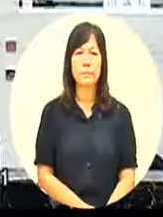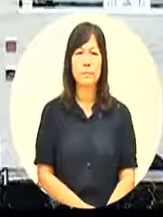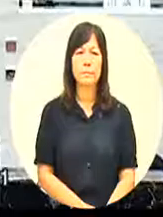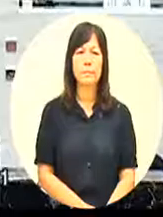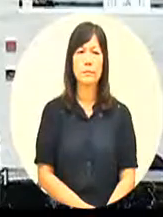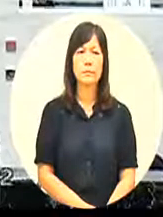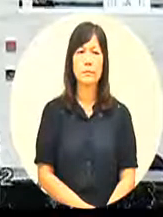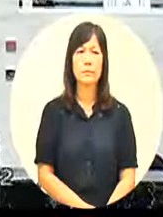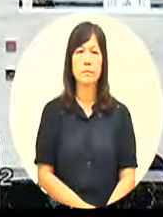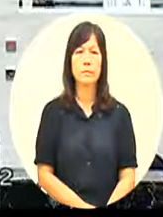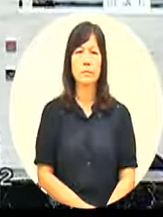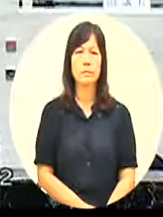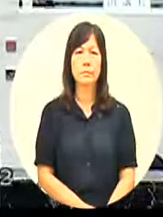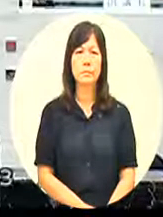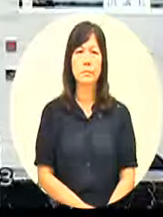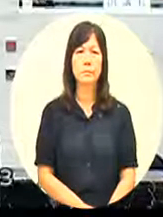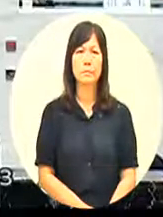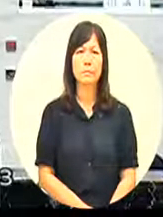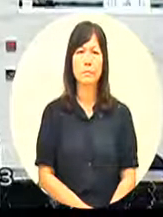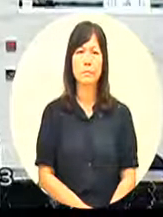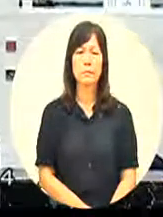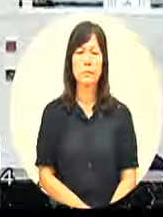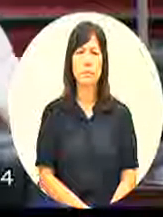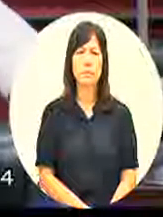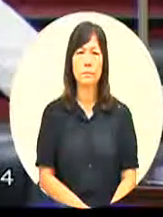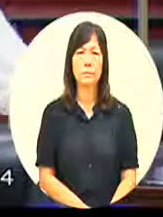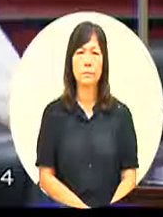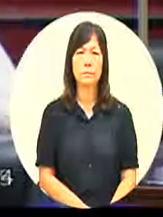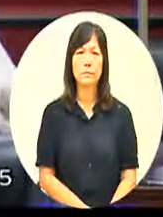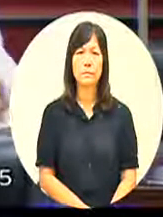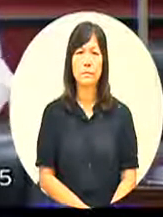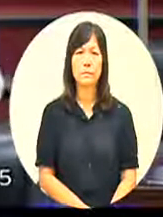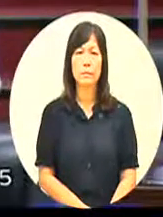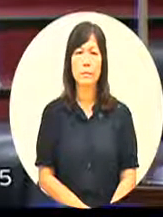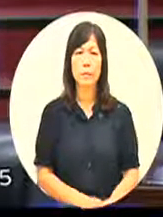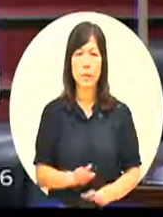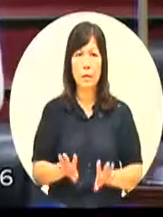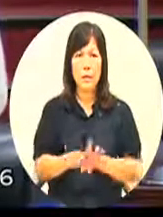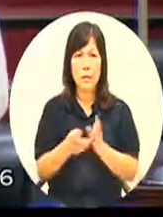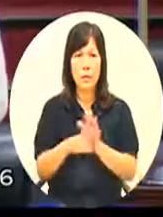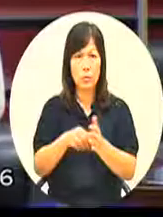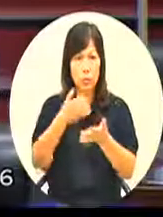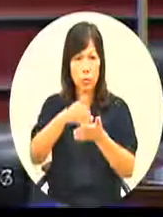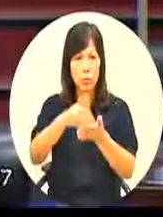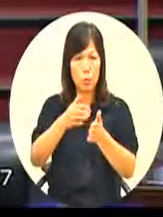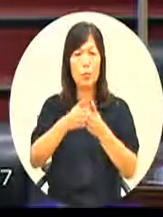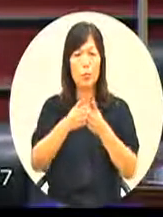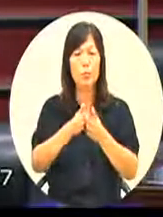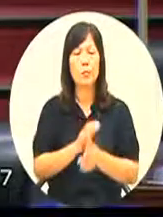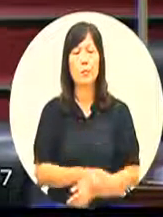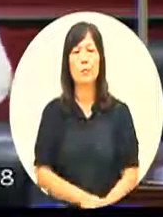实验学校的，快给我看一下。 对。 实验学校。 现在才开始计算时间哈。